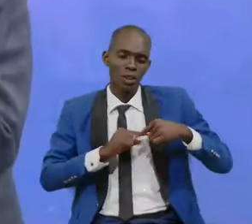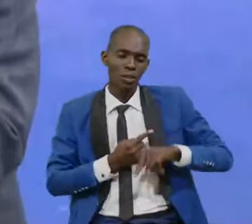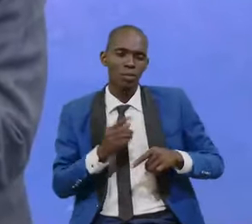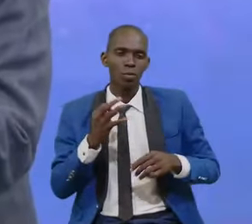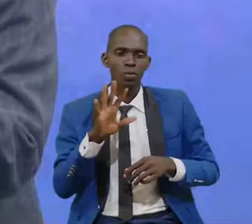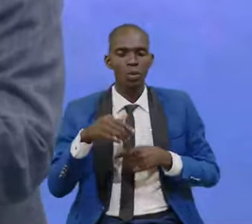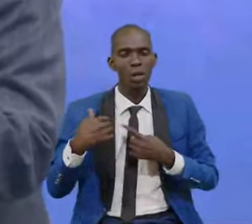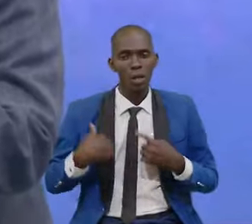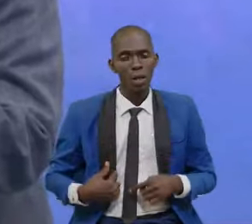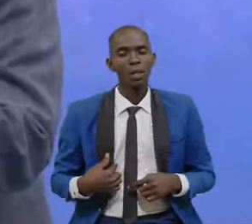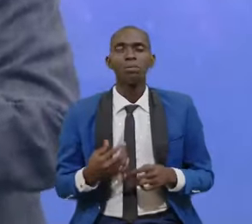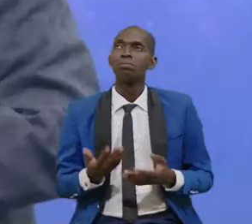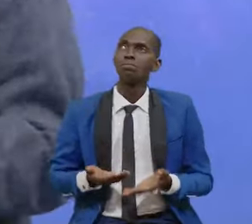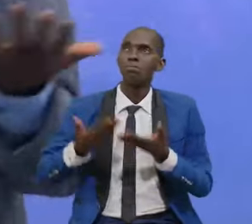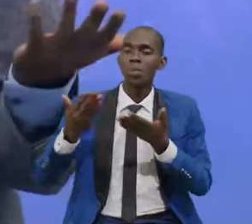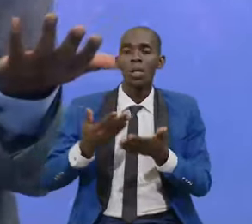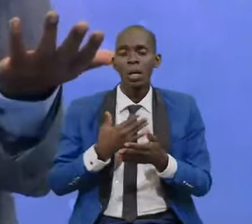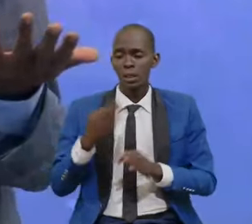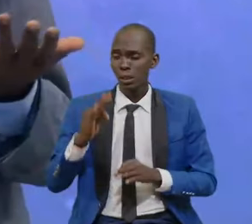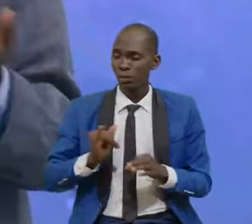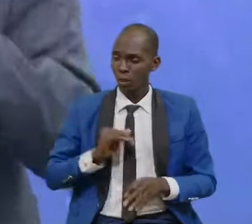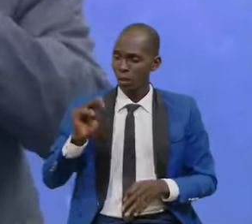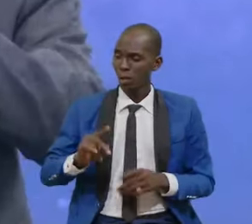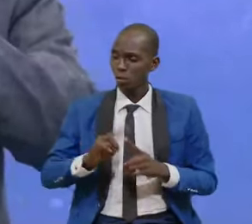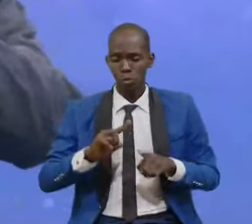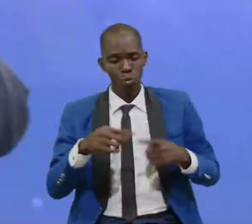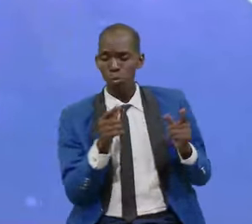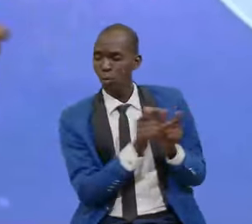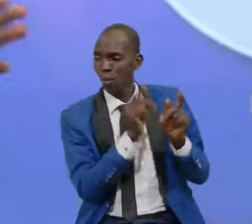si je dois aller dire je suis désolé à quelqu'un,